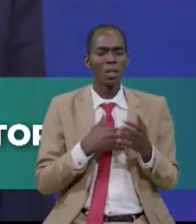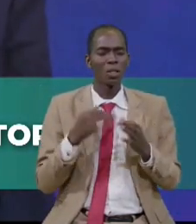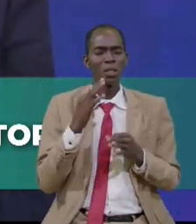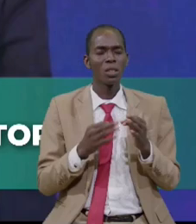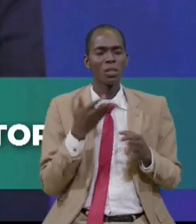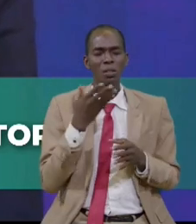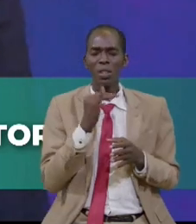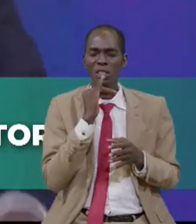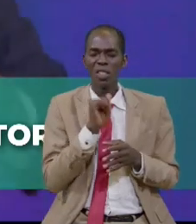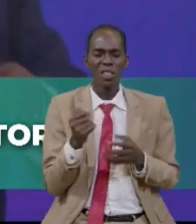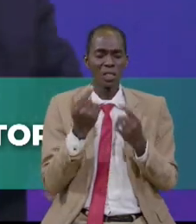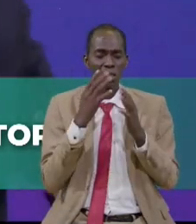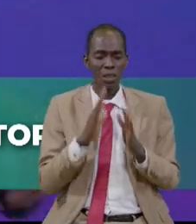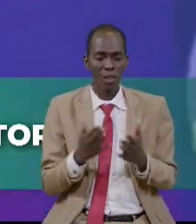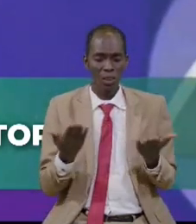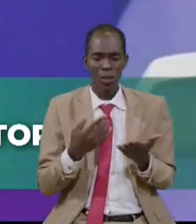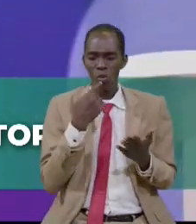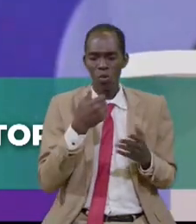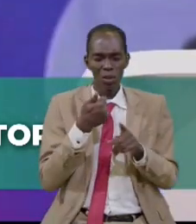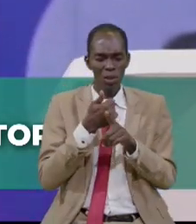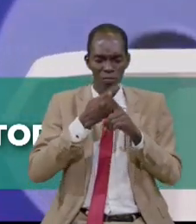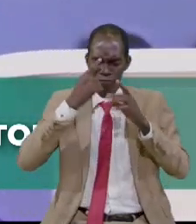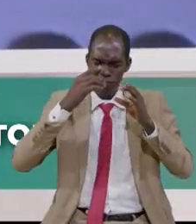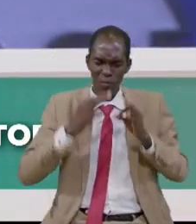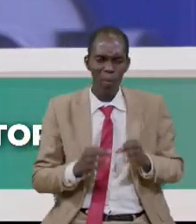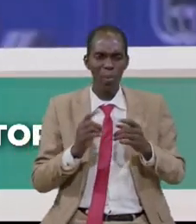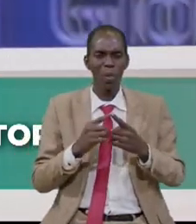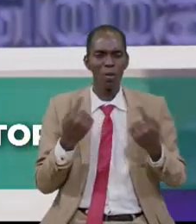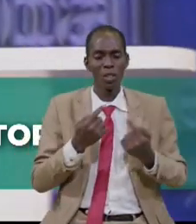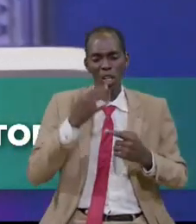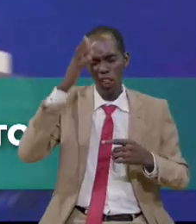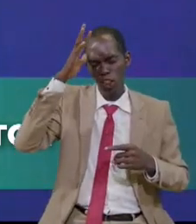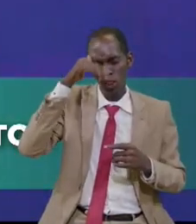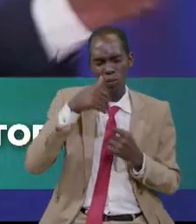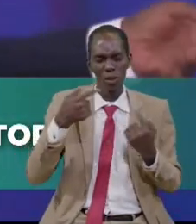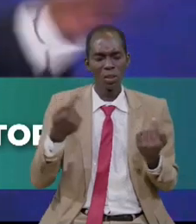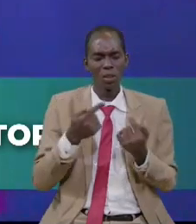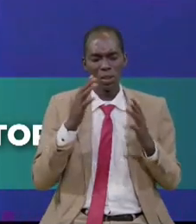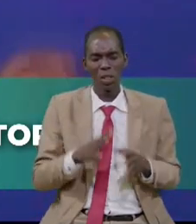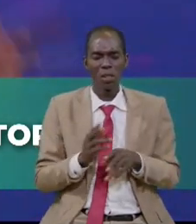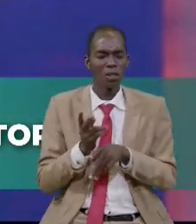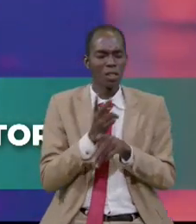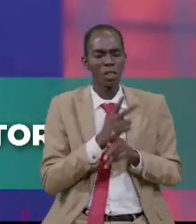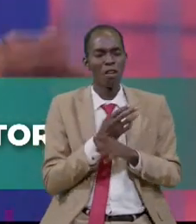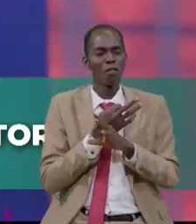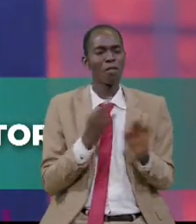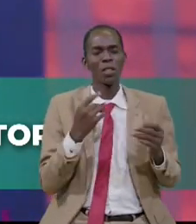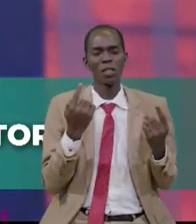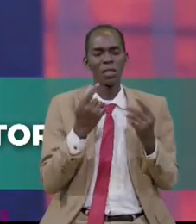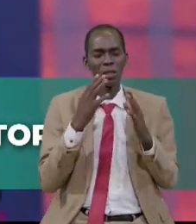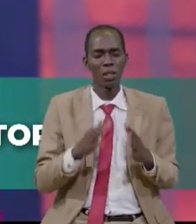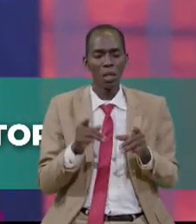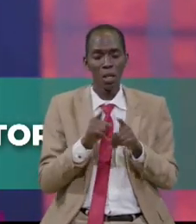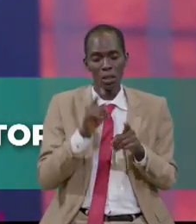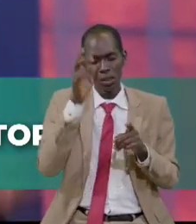un pécheur délibéré, un pécheur habituel, un pécheur endurci, un pécheur négligent. Comme Satan parcourt